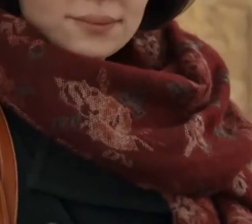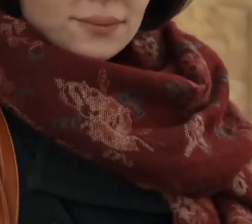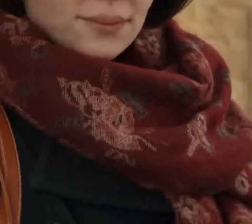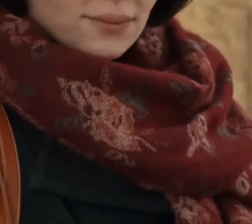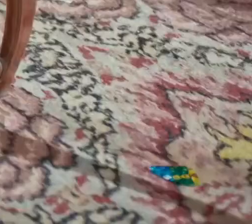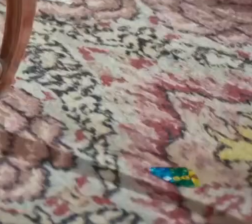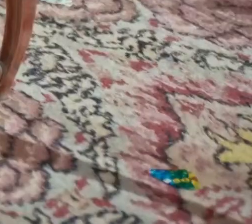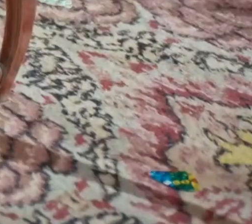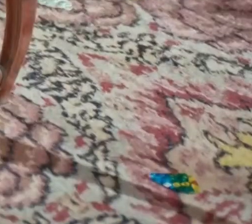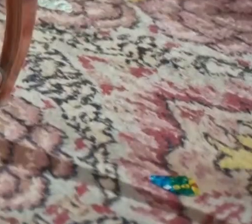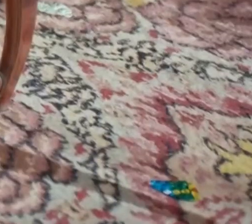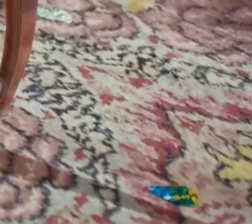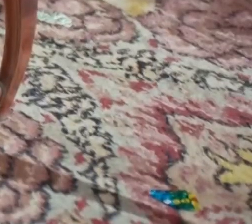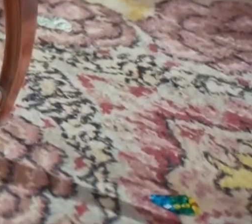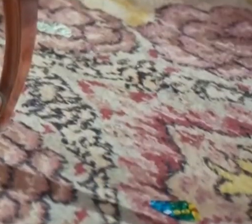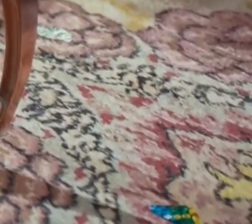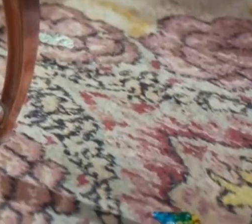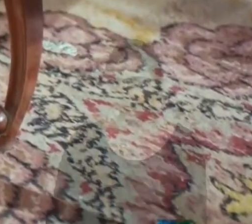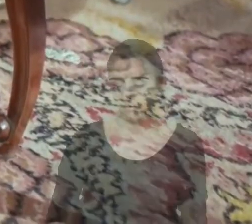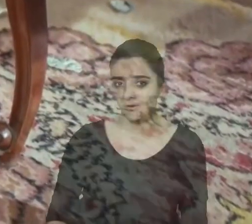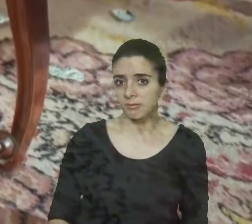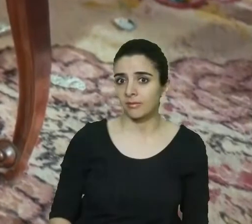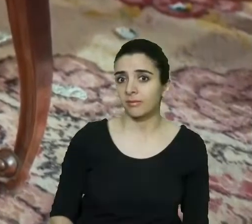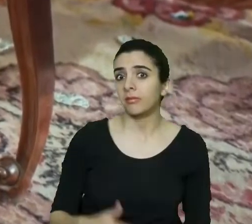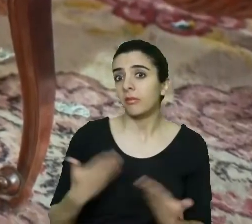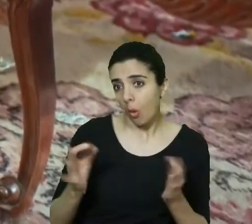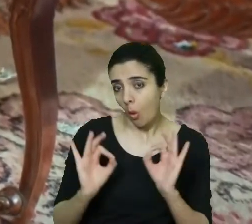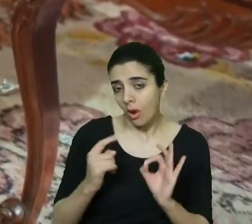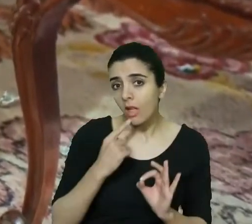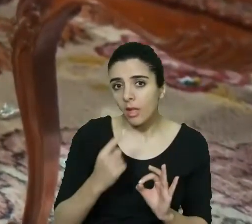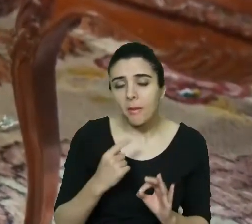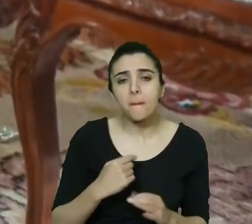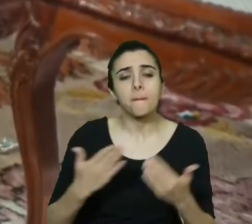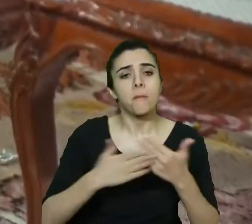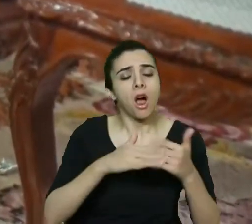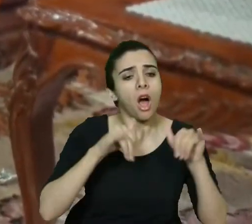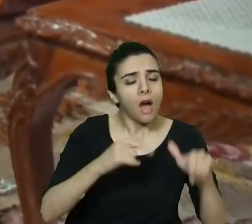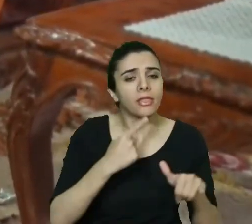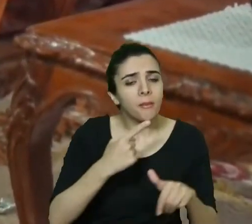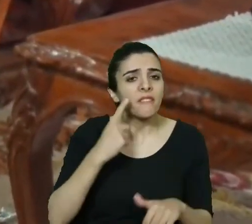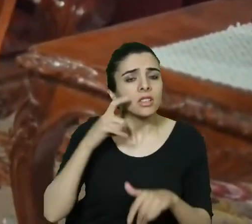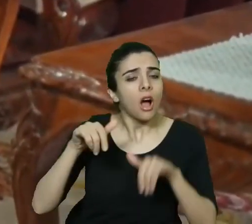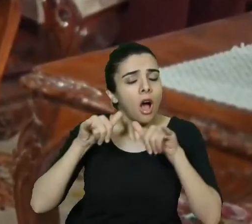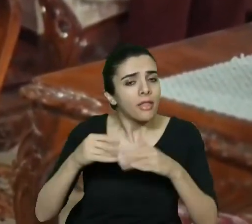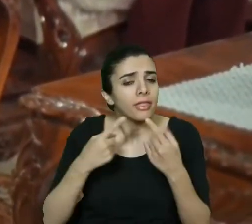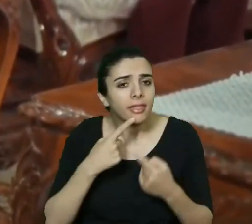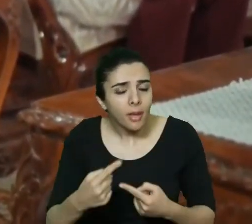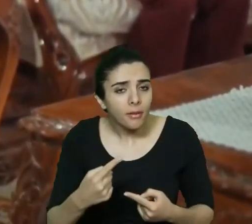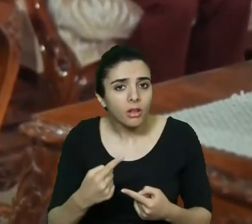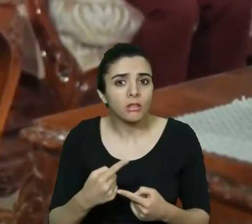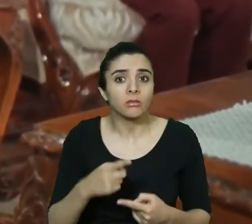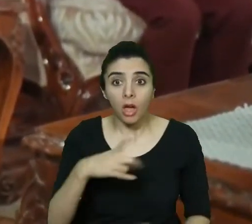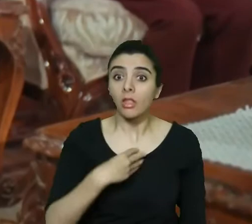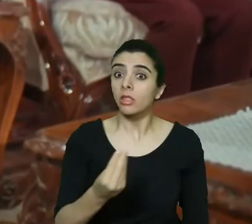döndüler. Bebe değil mi? Maraşlısı da aynı, Filistinlisi de aynı. Madem yediyiz